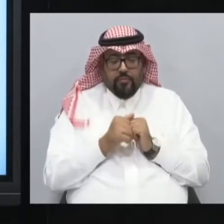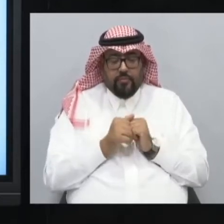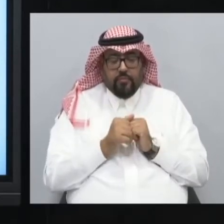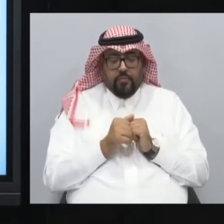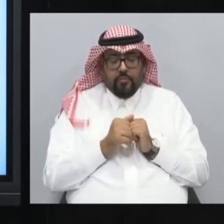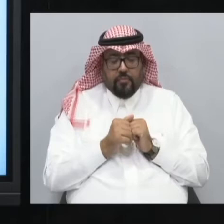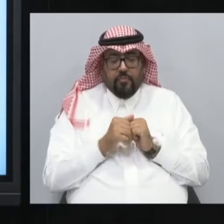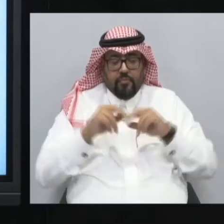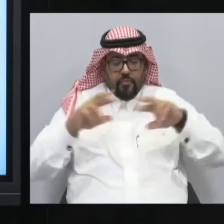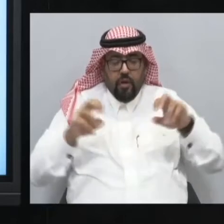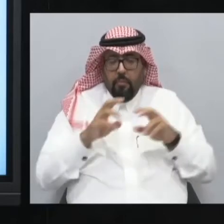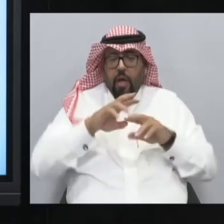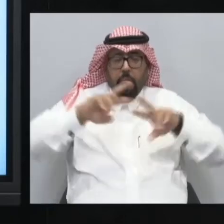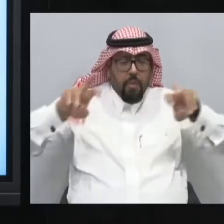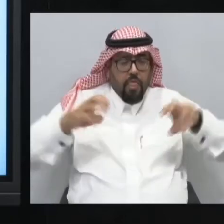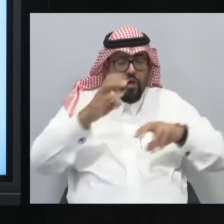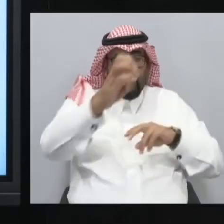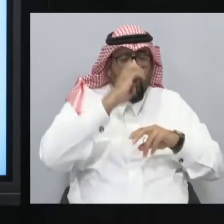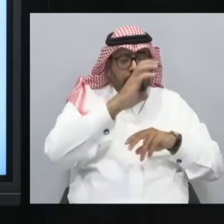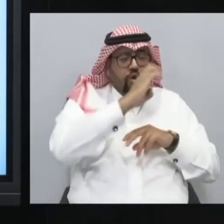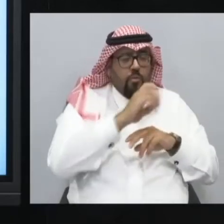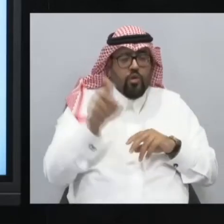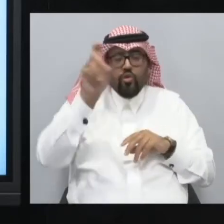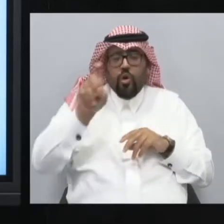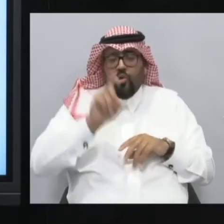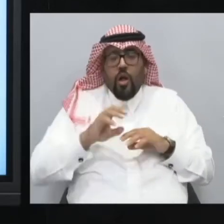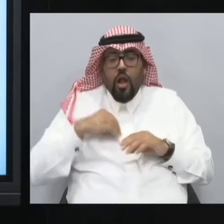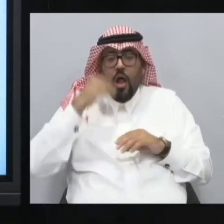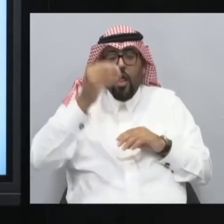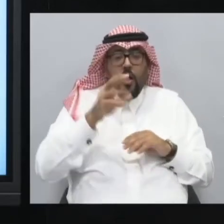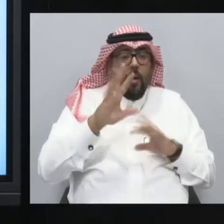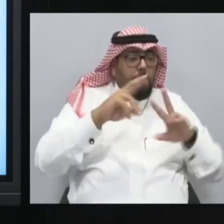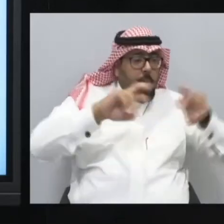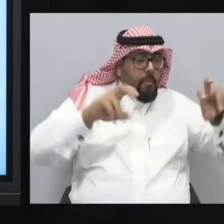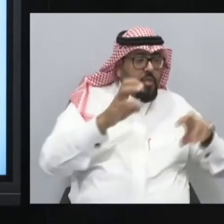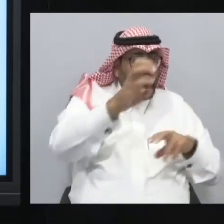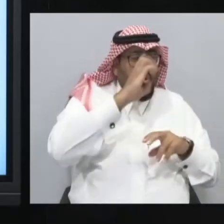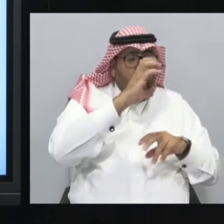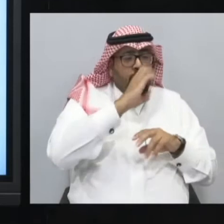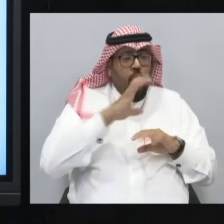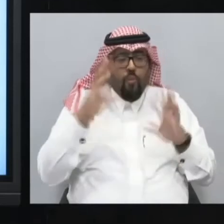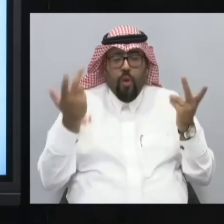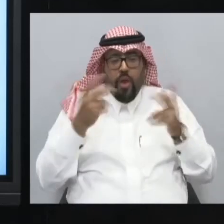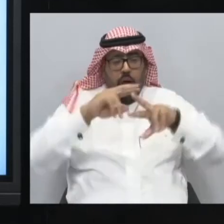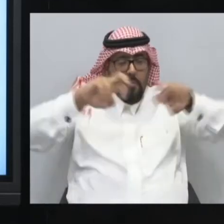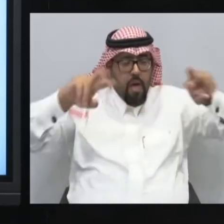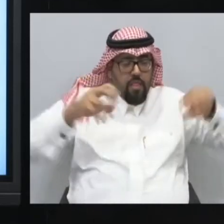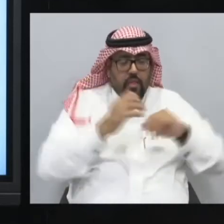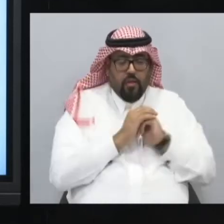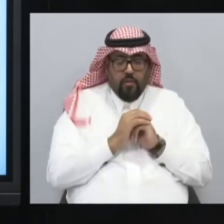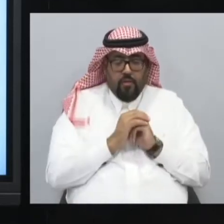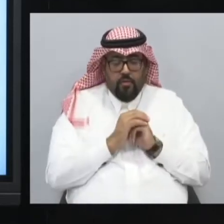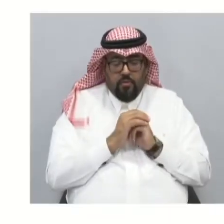هنا نلاحظ البحث عن أجوبة للأسئلة المطروحة. كيف تبحث عن أجوبة للأسئلة المطروحة؟ كذلك كتابة السؤال، طبعا هنا كتابة